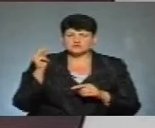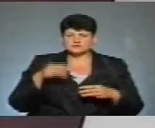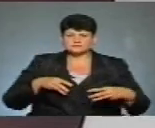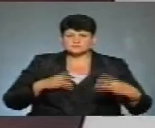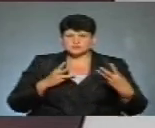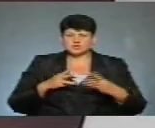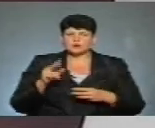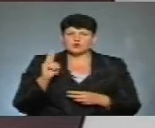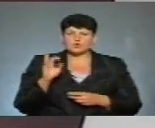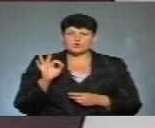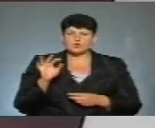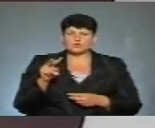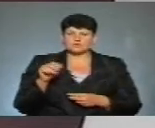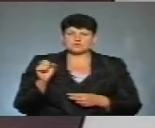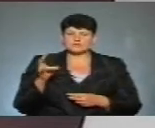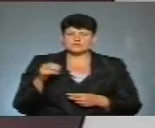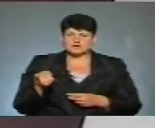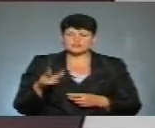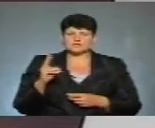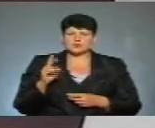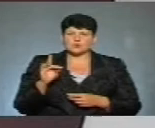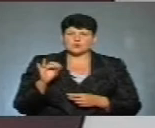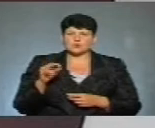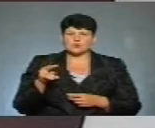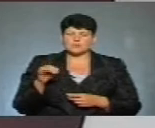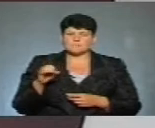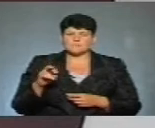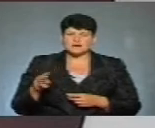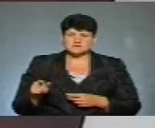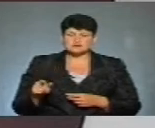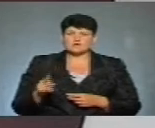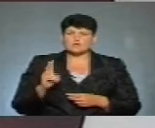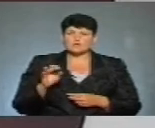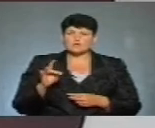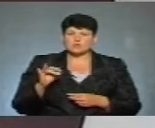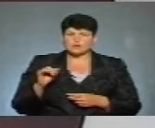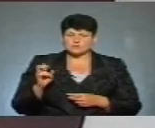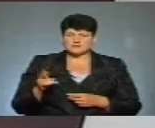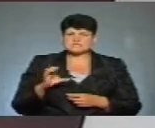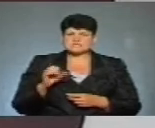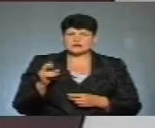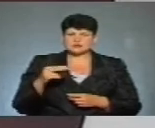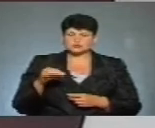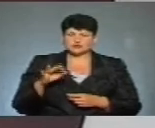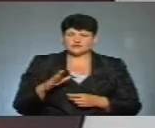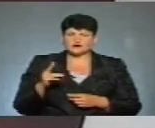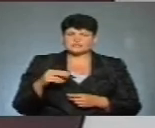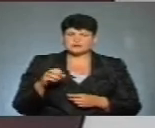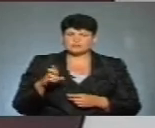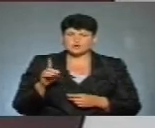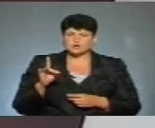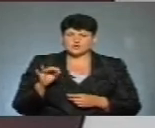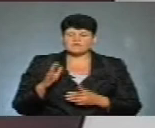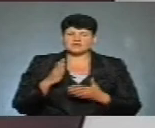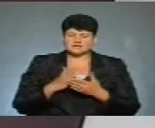громади Чортківського району та Коропецької громади Монастириського. В Коробці, Садовому та Діброві Коропецької громади є вчителі